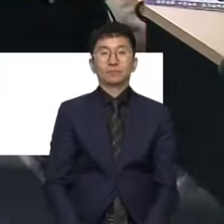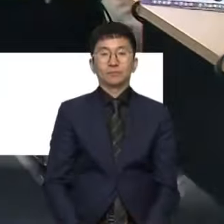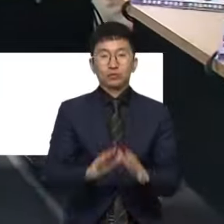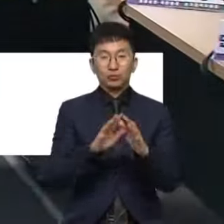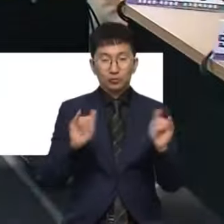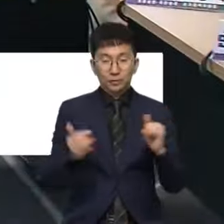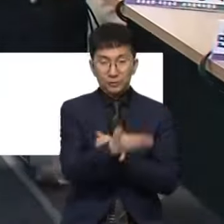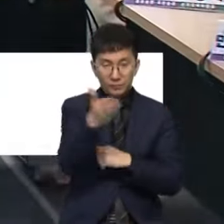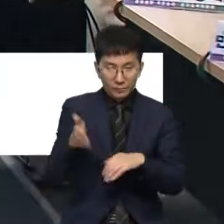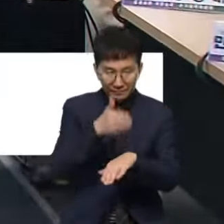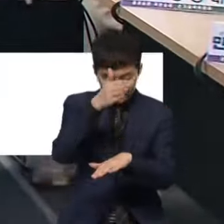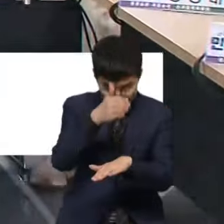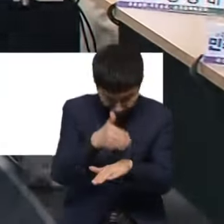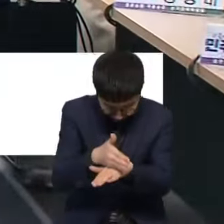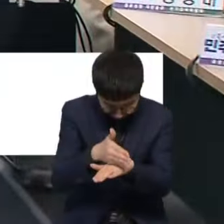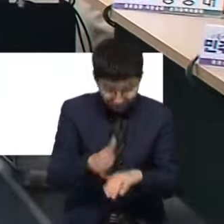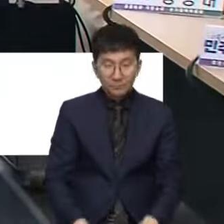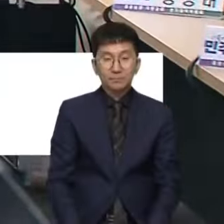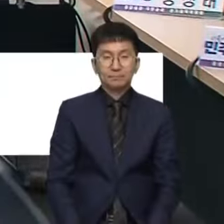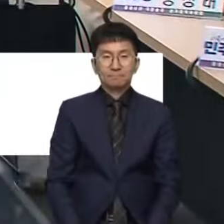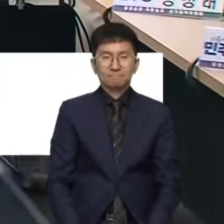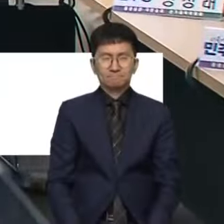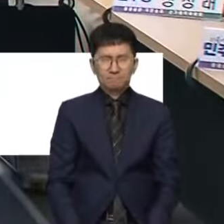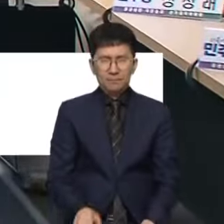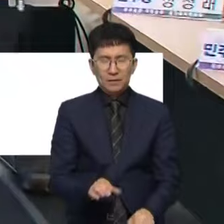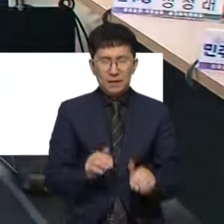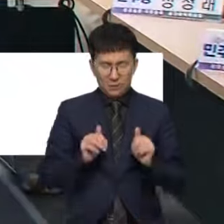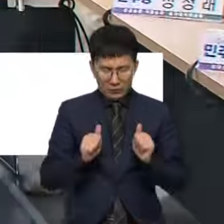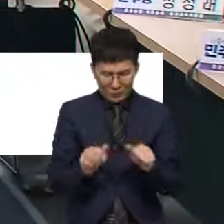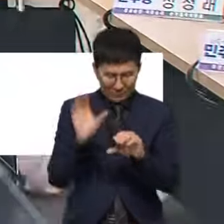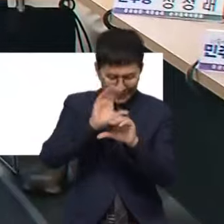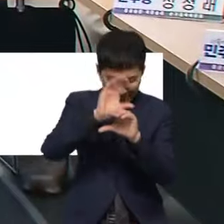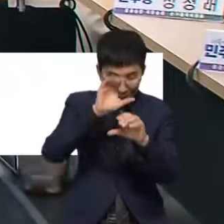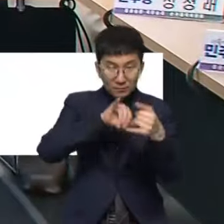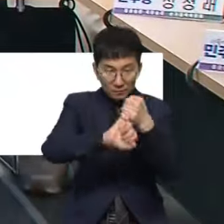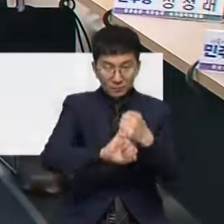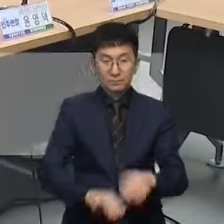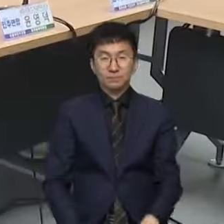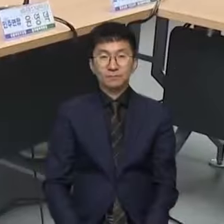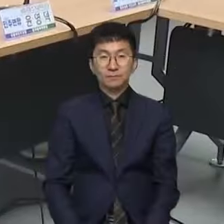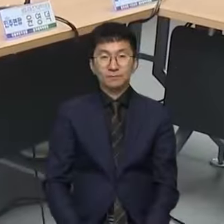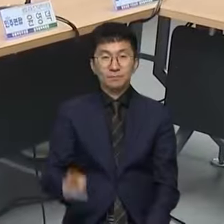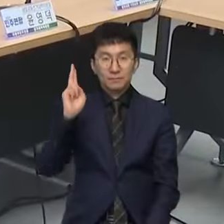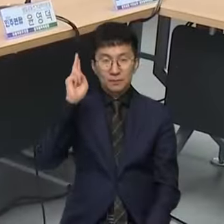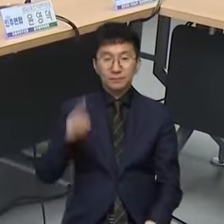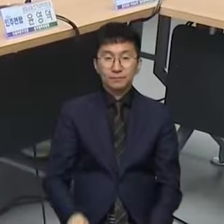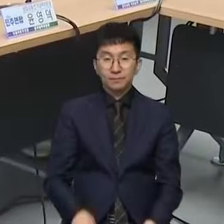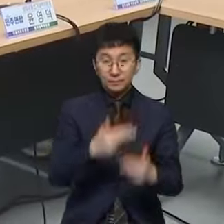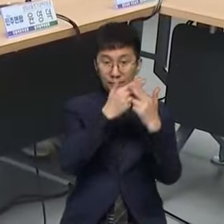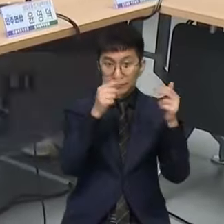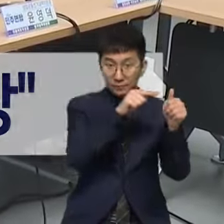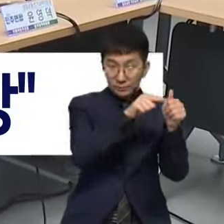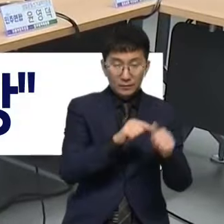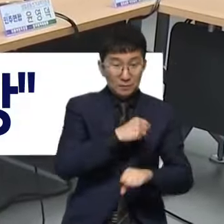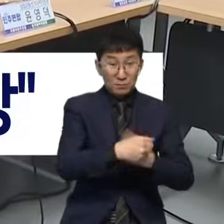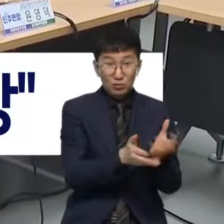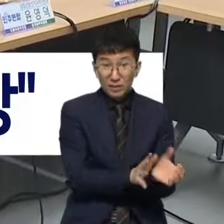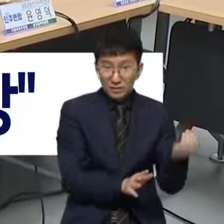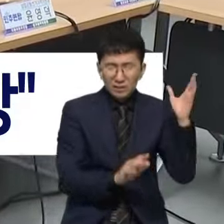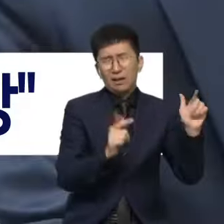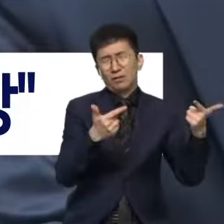국민 여러분, 감사합니다. 더 열심히 하겠습니다. 바로 이재명 대표도 민주당의 승리가